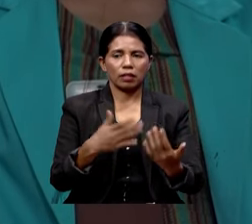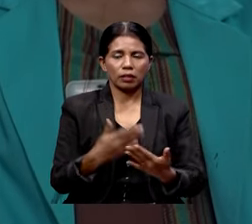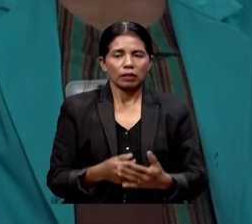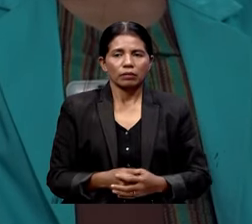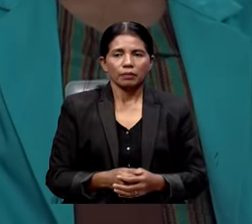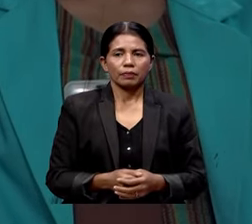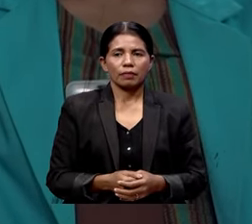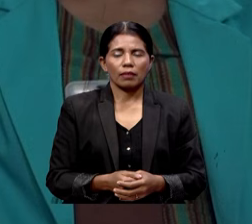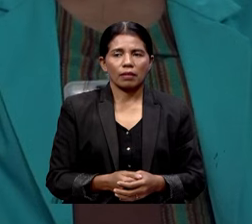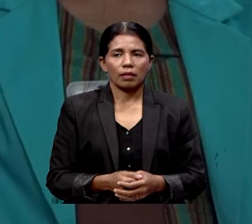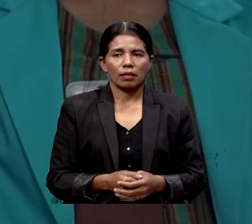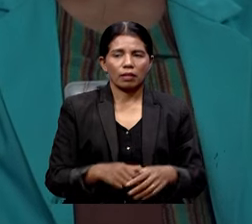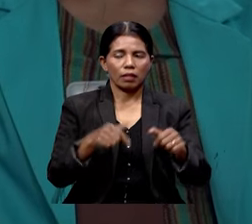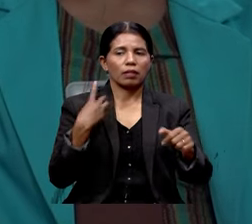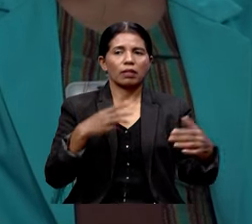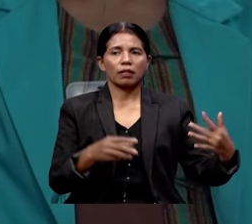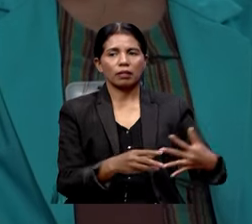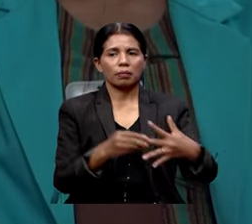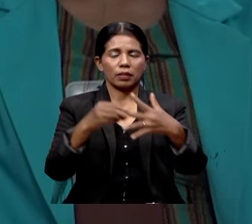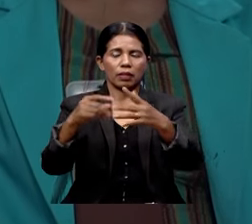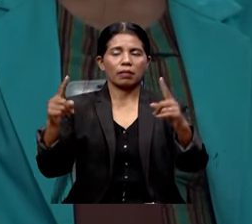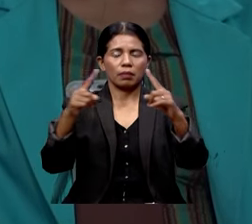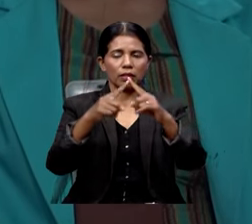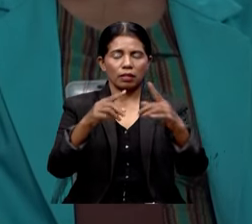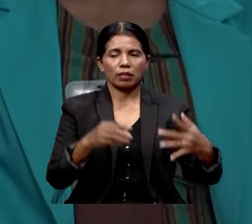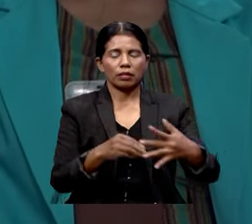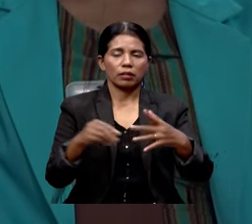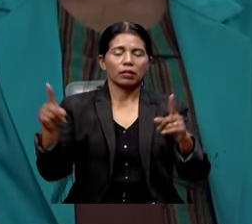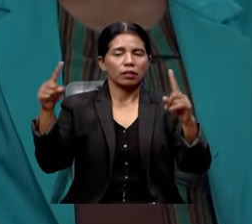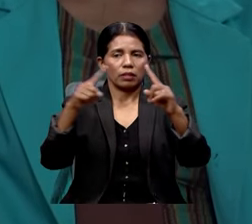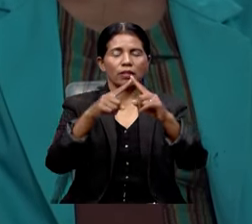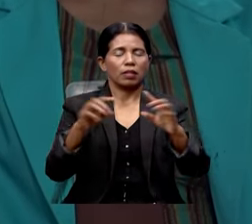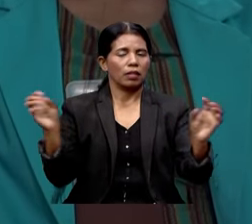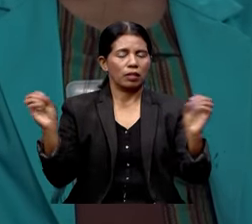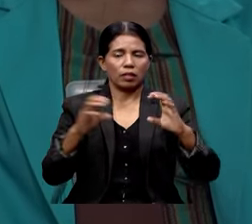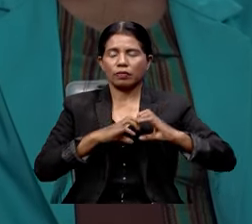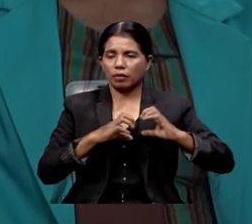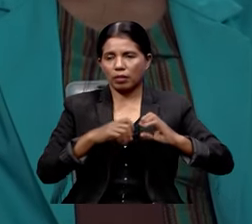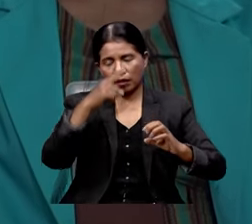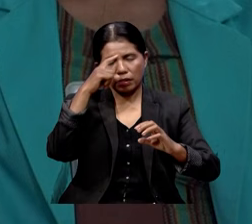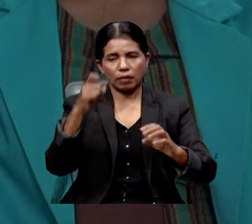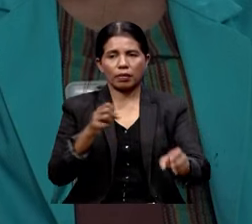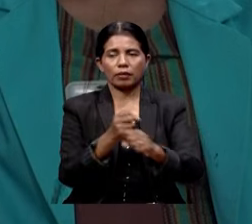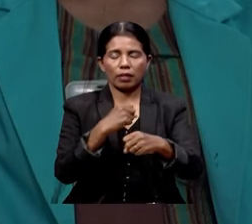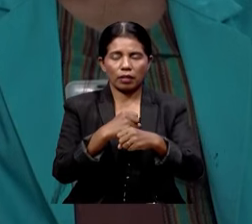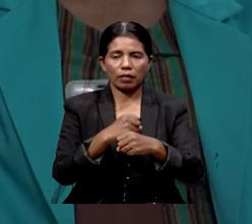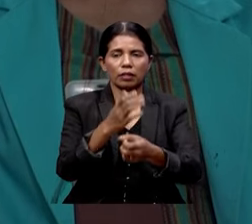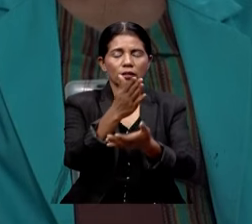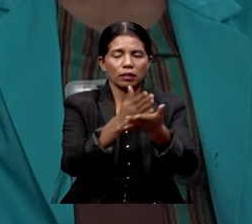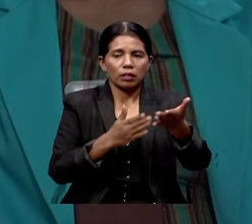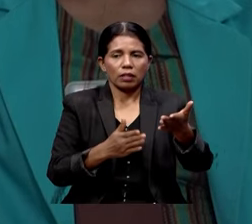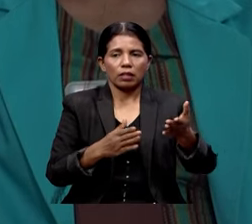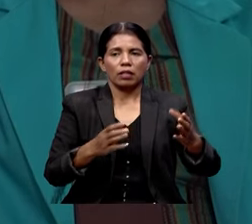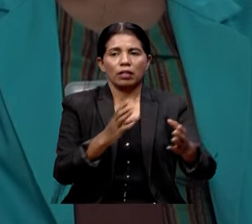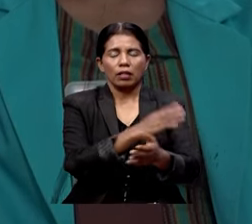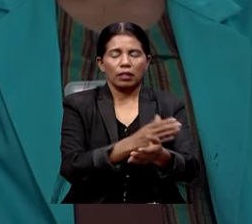atu direit spesial ba ya spesifiku ba fuane Lihat tambah atau halo operasi tambah